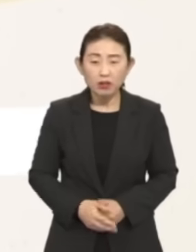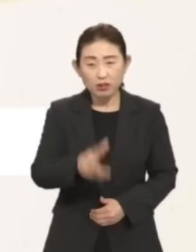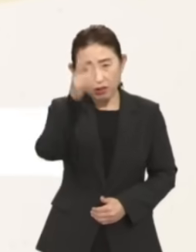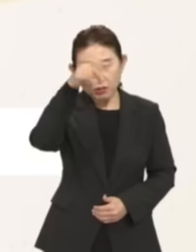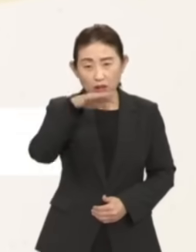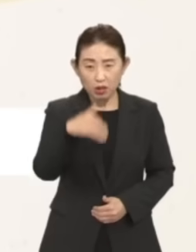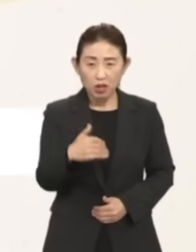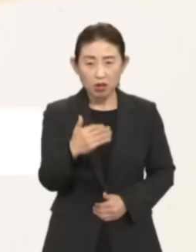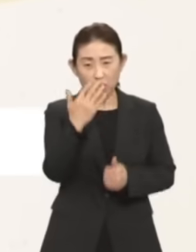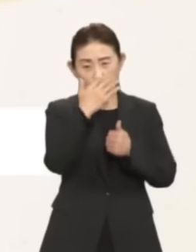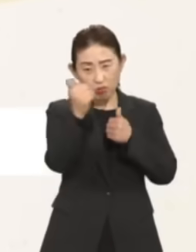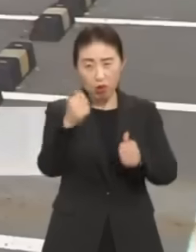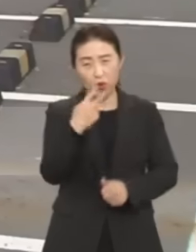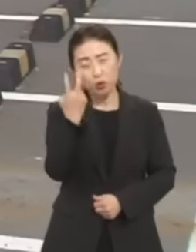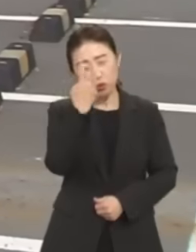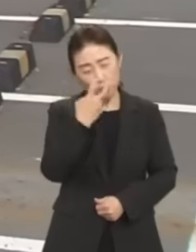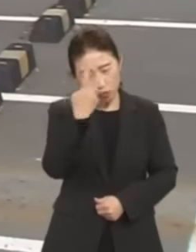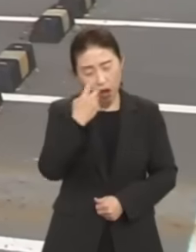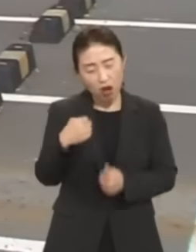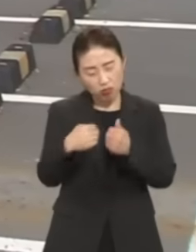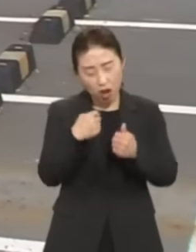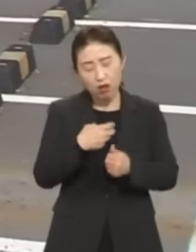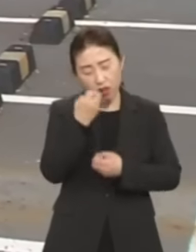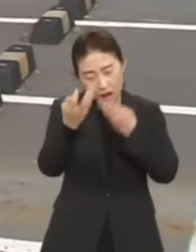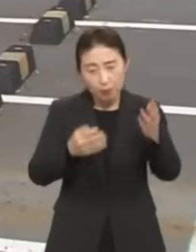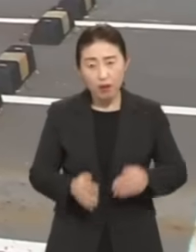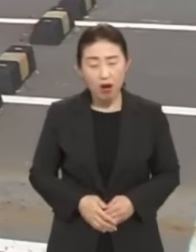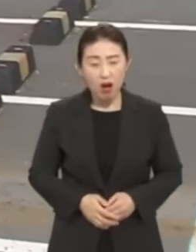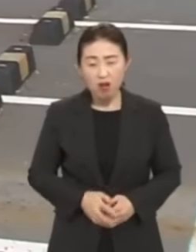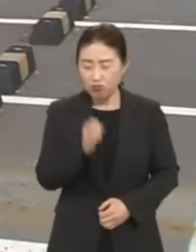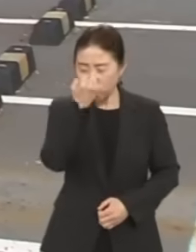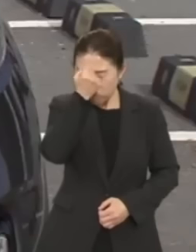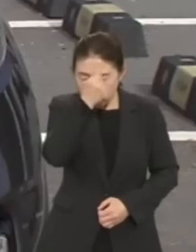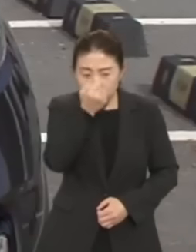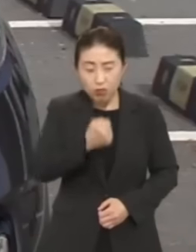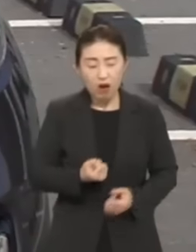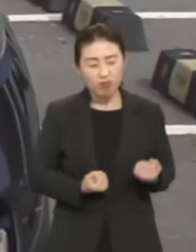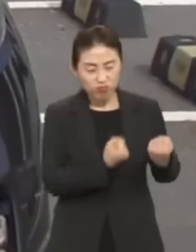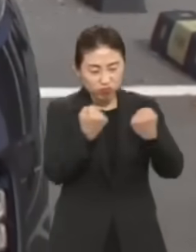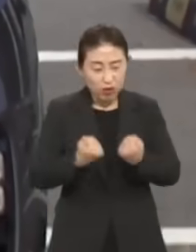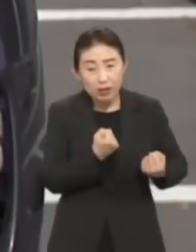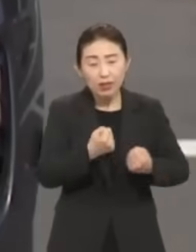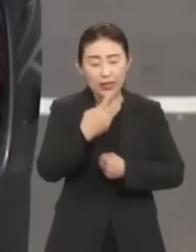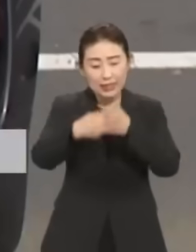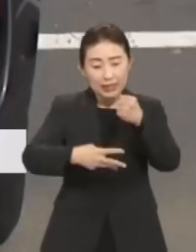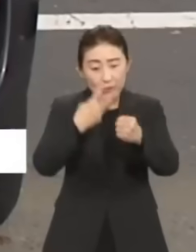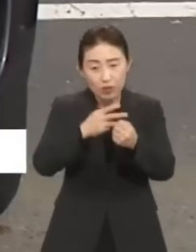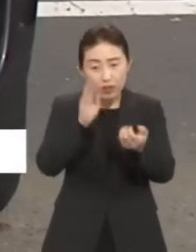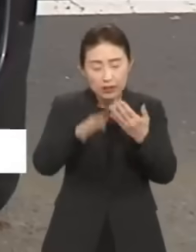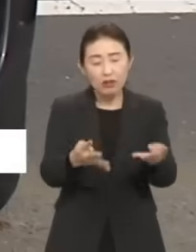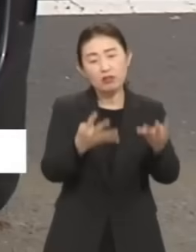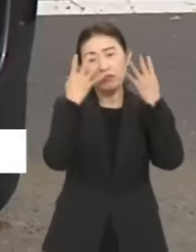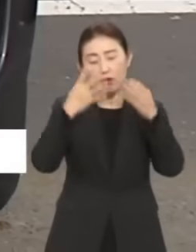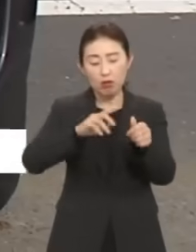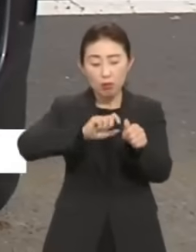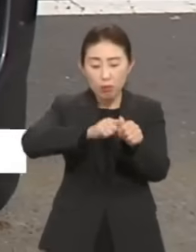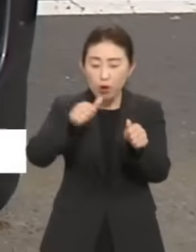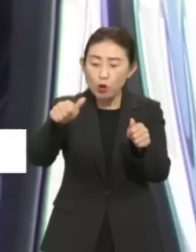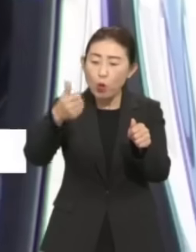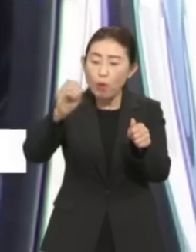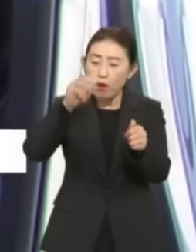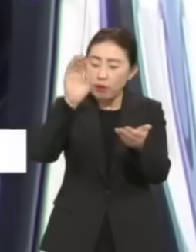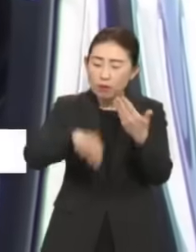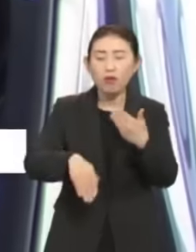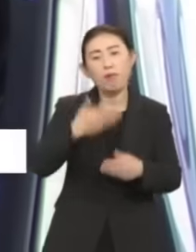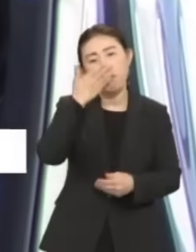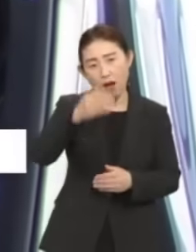때는 수치에 다니겠어요. 허락 없이 남의 차를 무단으로 사용하는 경우 3년 이하의 징역 또는 500만 원 이하